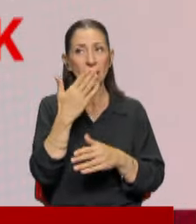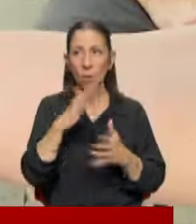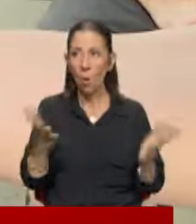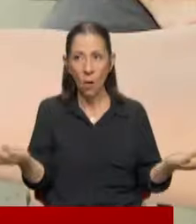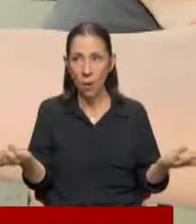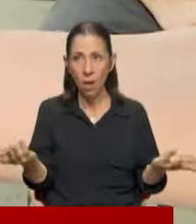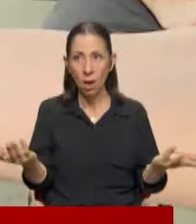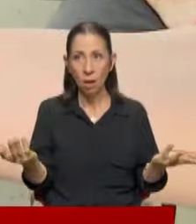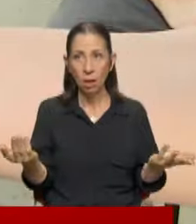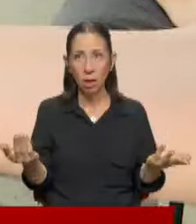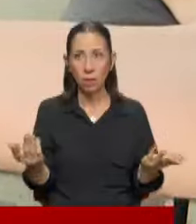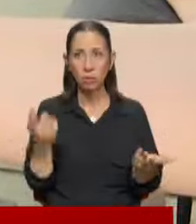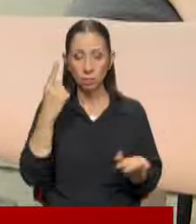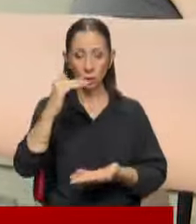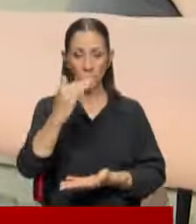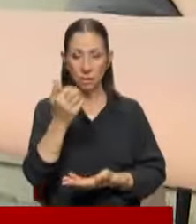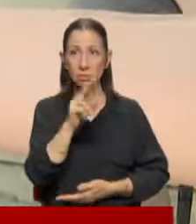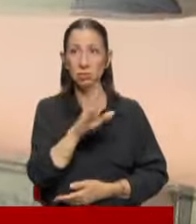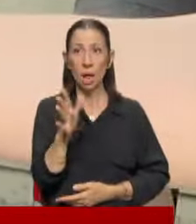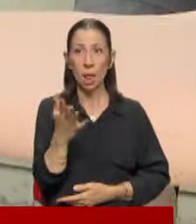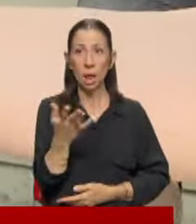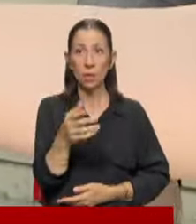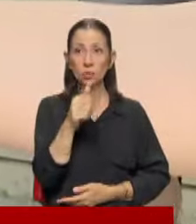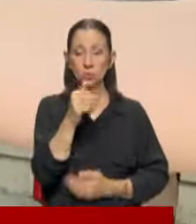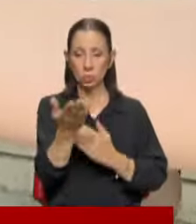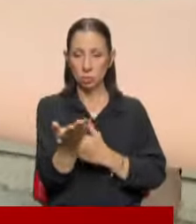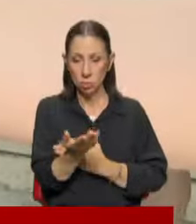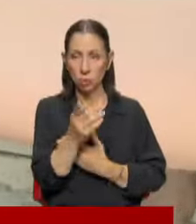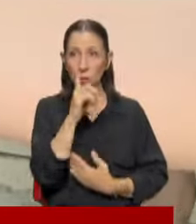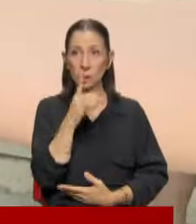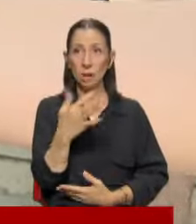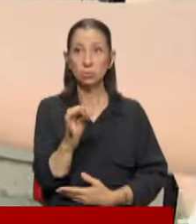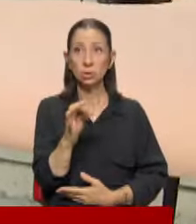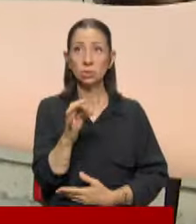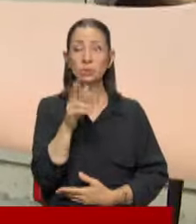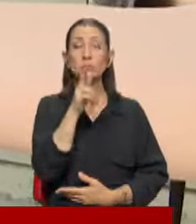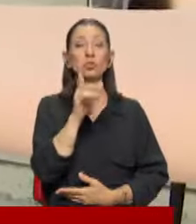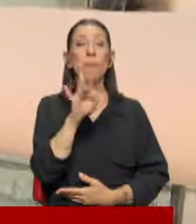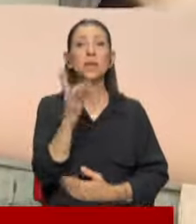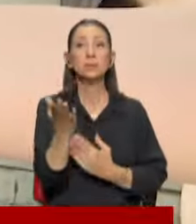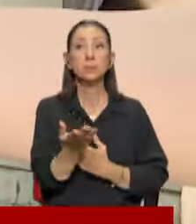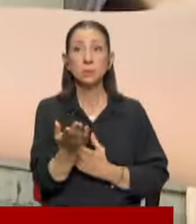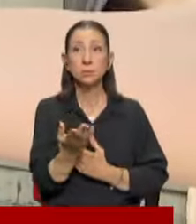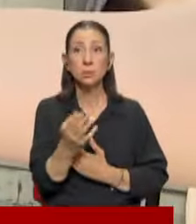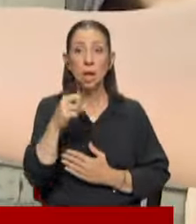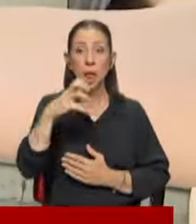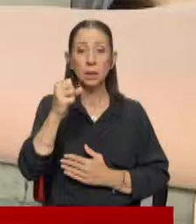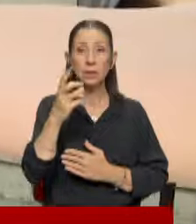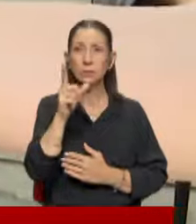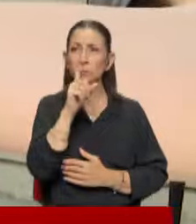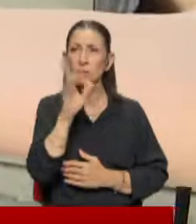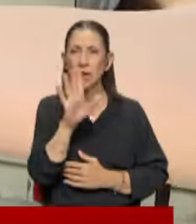yok. Dün bir tüp aldım 750 lira. Su geliyordu 160 lira geldi 315 lira. Elektrik